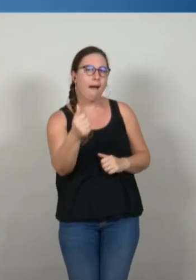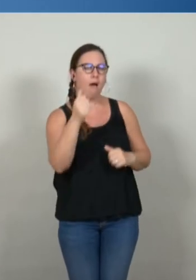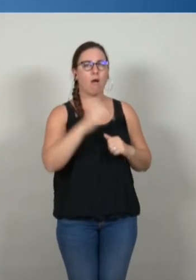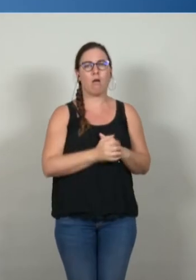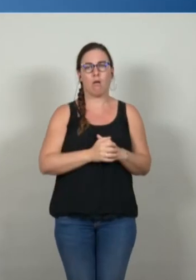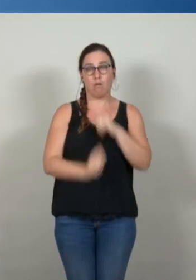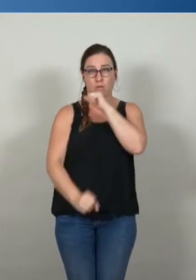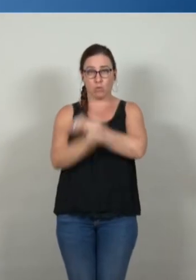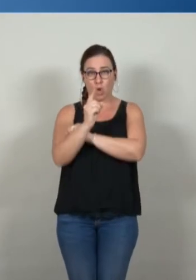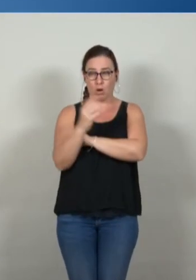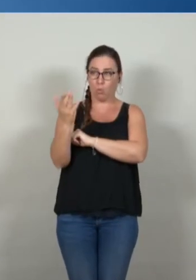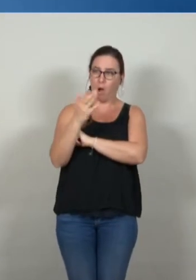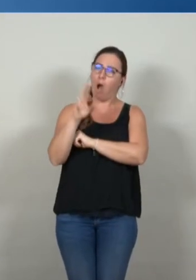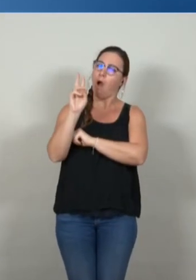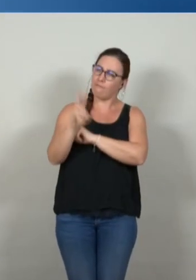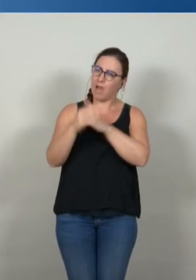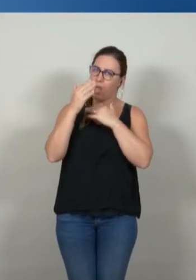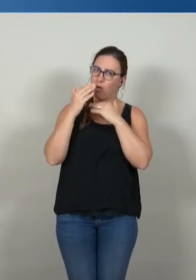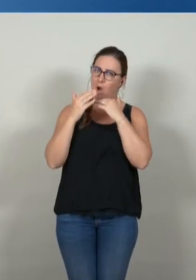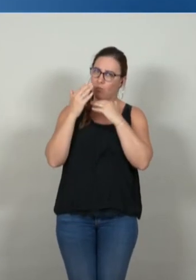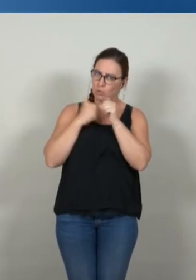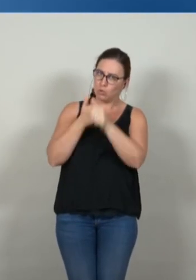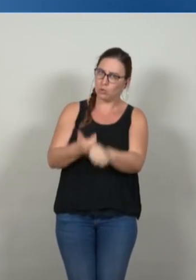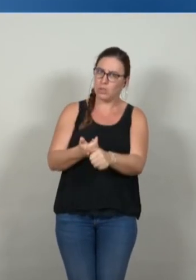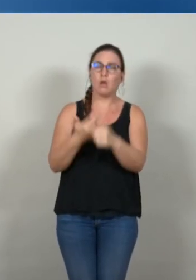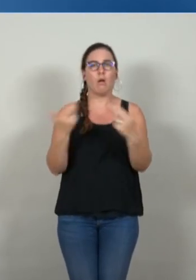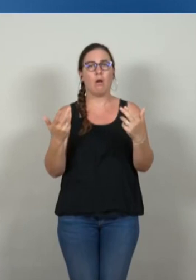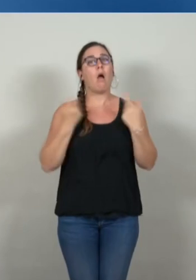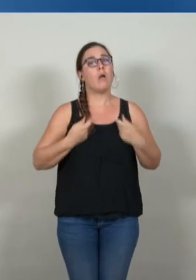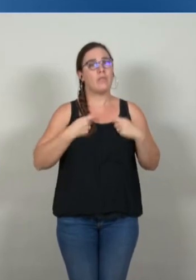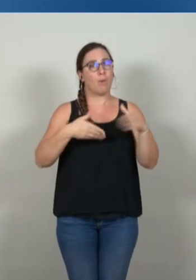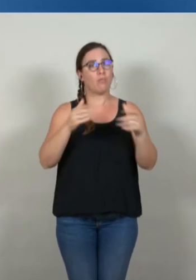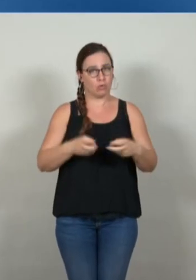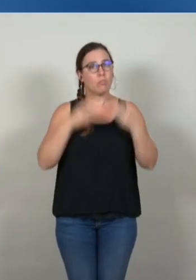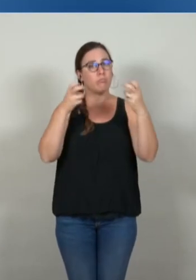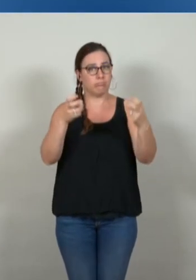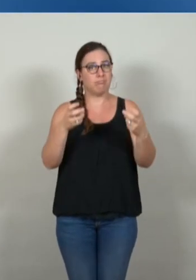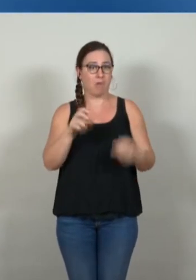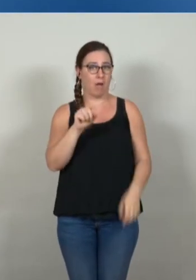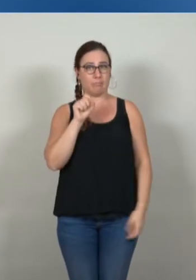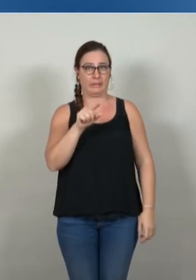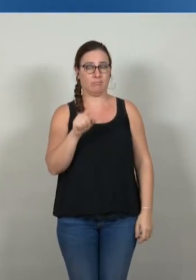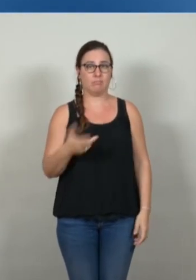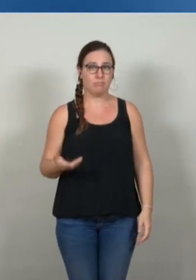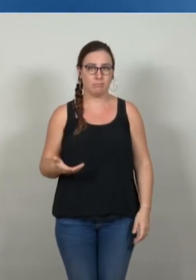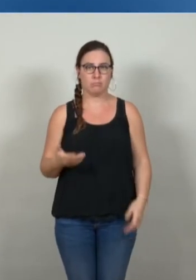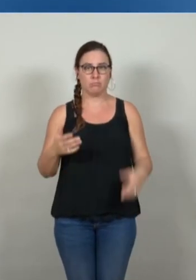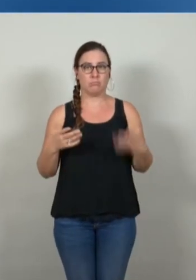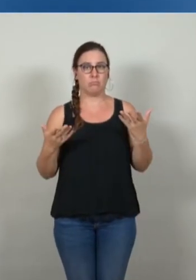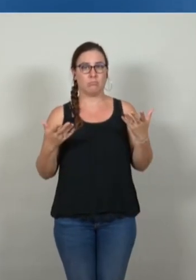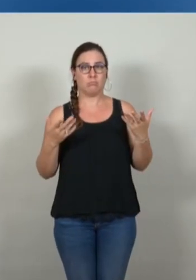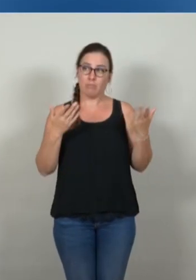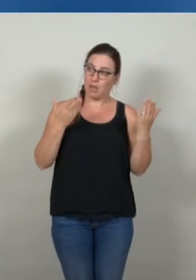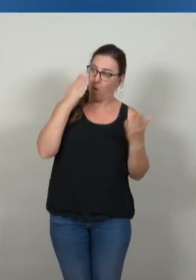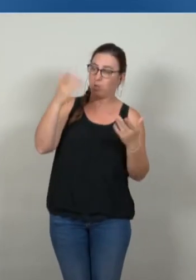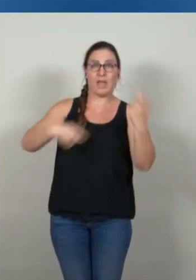seul événement tangible et durable étant l'augmentation des dépenses de fonctionnement de la ville gagé d'ailleurs par aucune